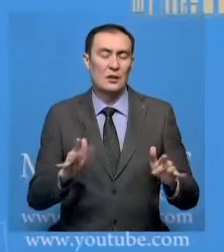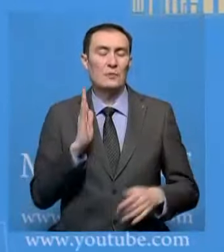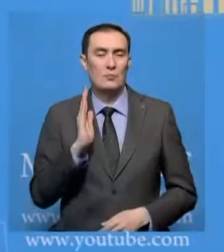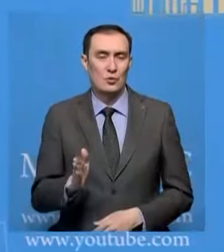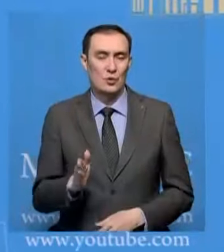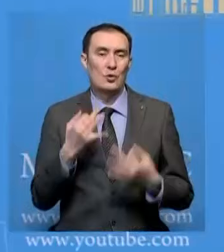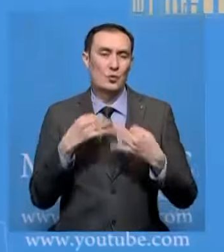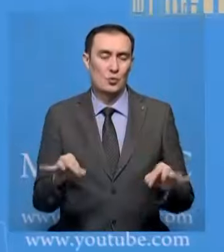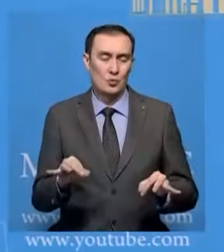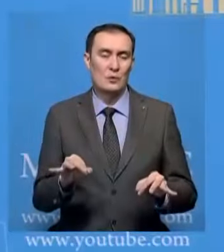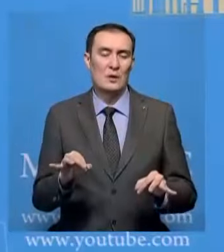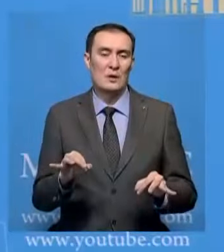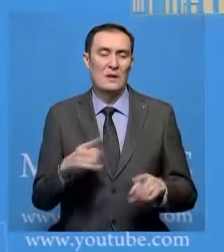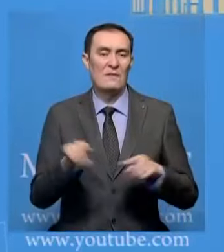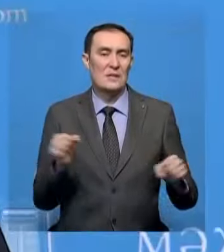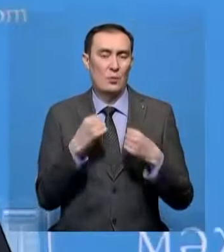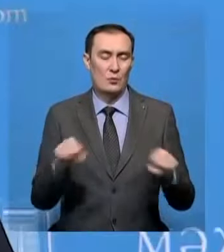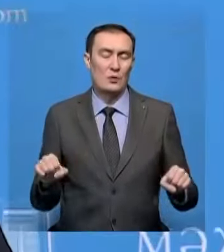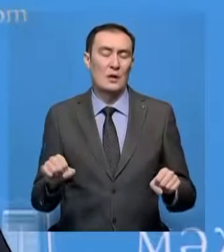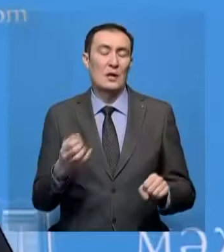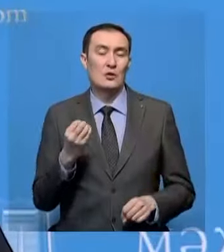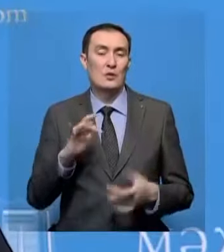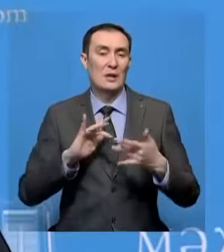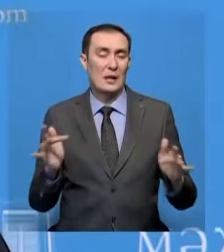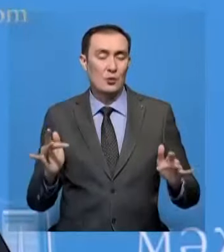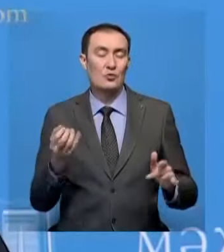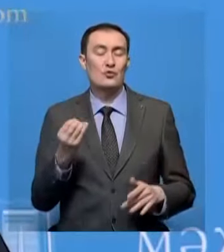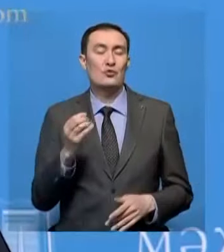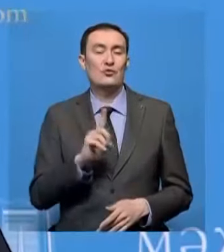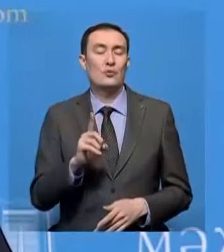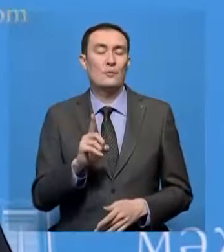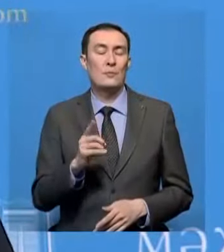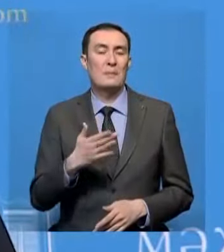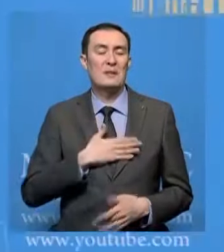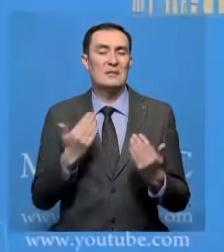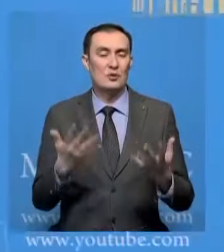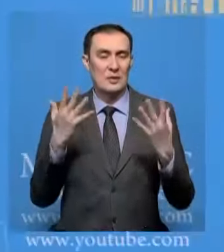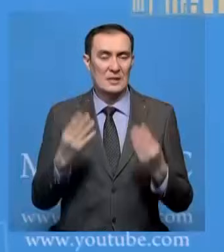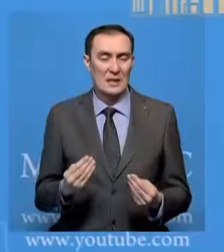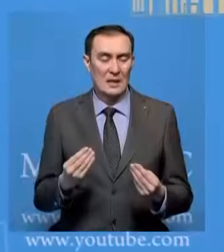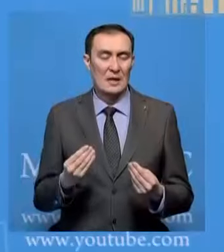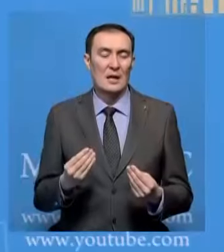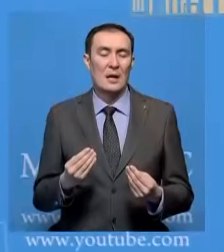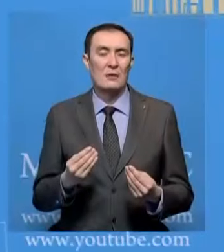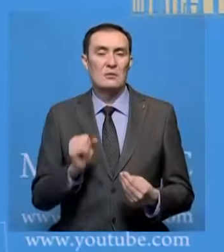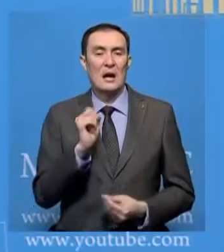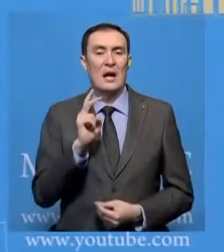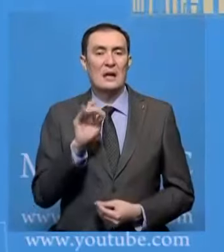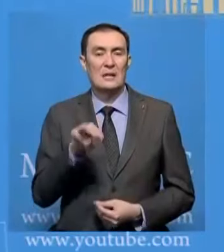будет доступ к высокоскоростному интернету. Еще один момент – это то, что мы на сегодняшний день наделяем акиматы